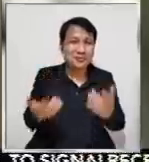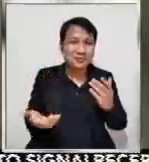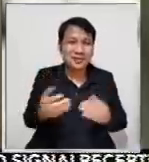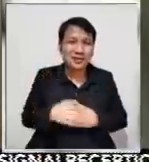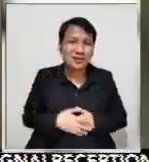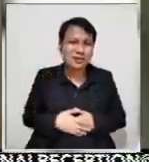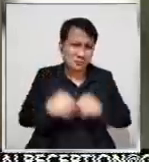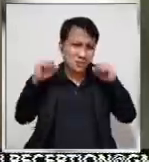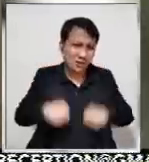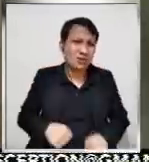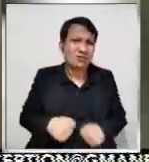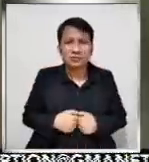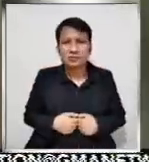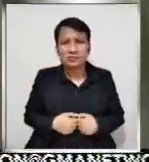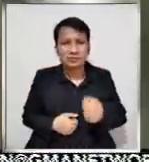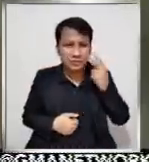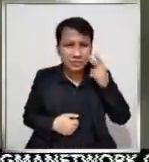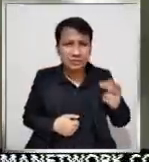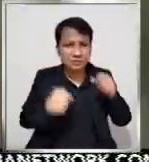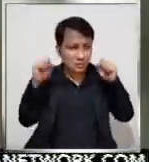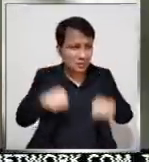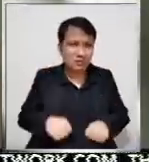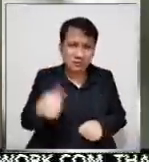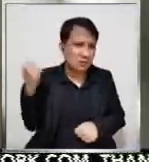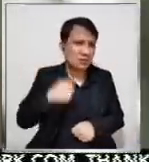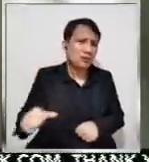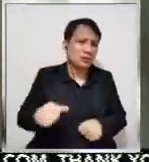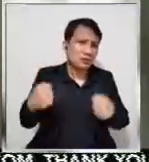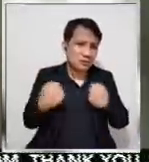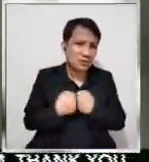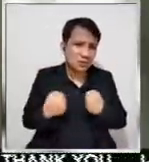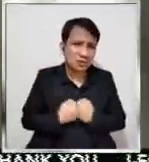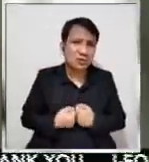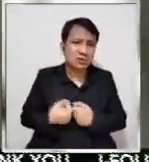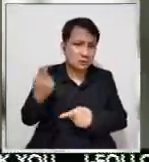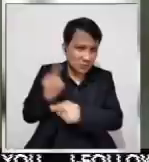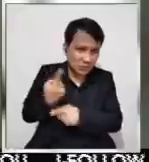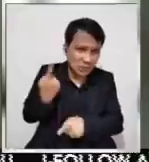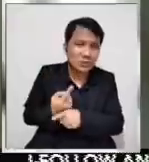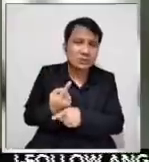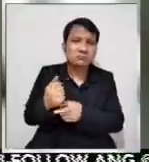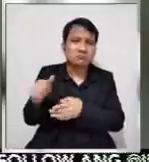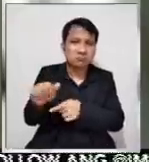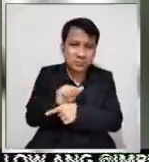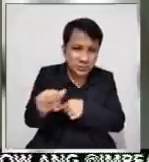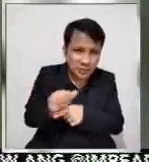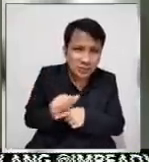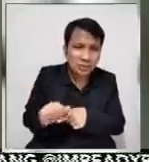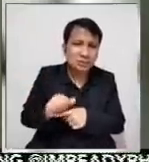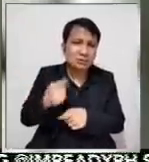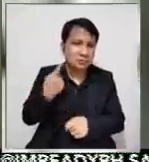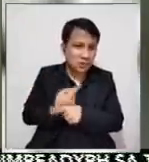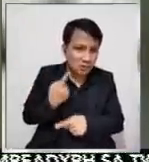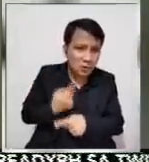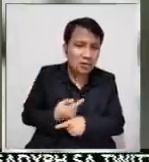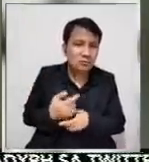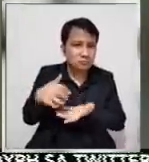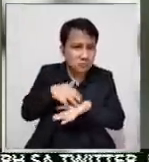talagang kahit sinong kalaban eh. Basta nasa tamang ensayo ako at sa tamang ano, sa ano